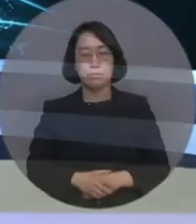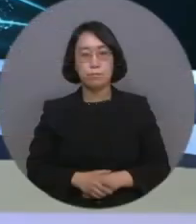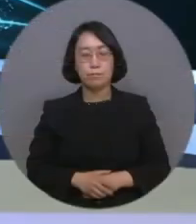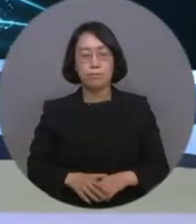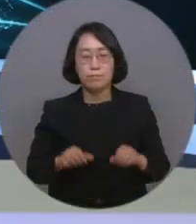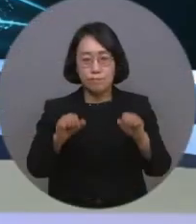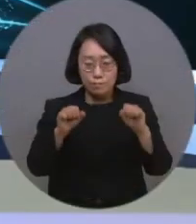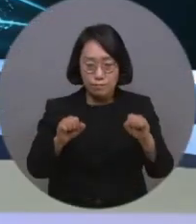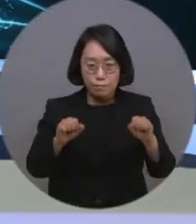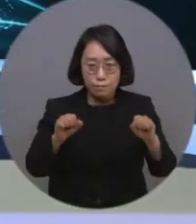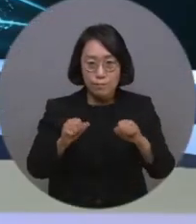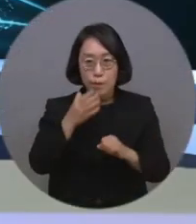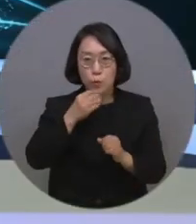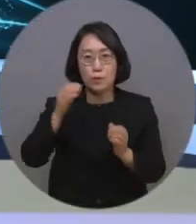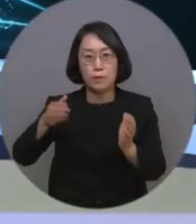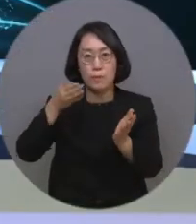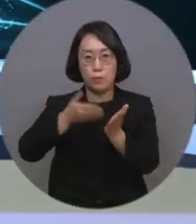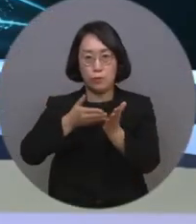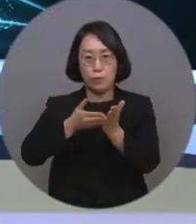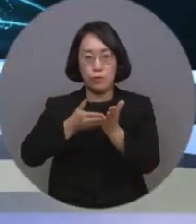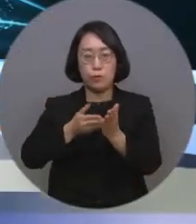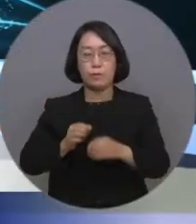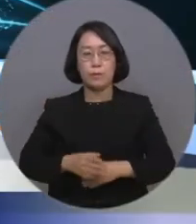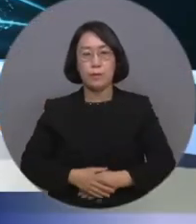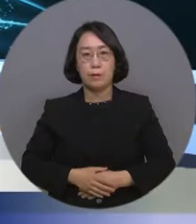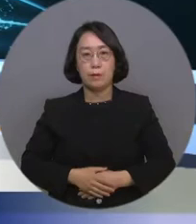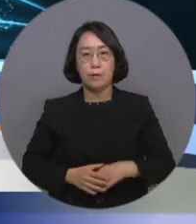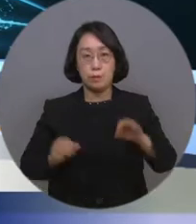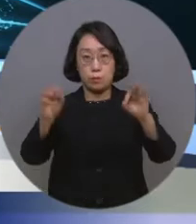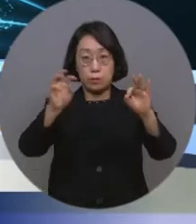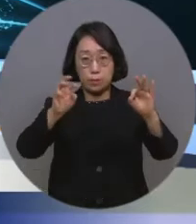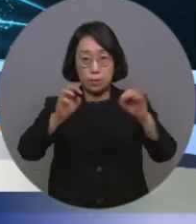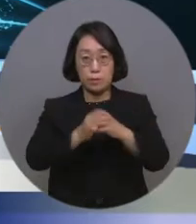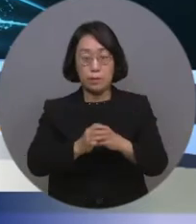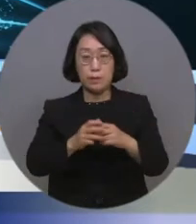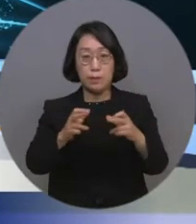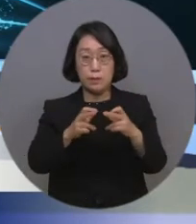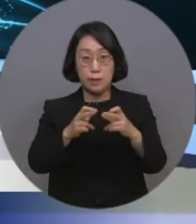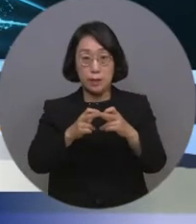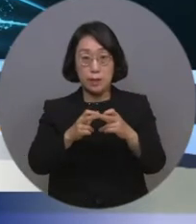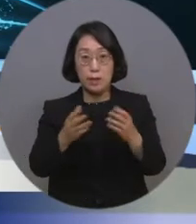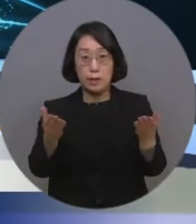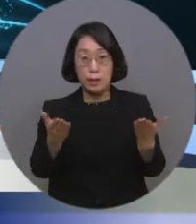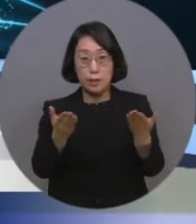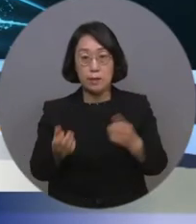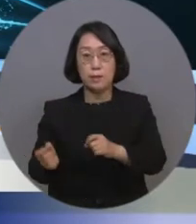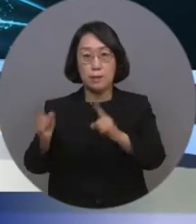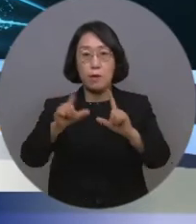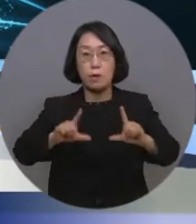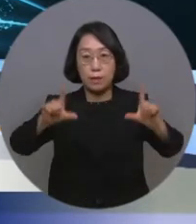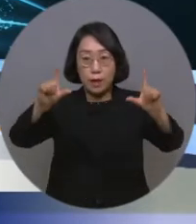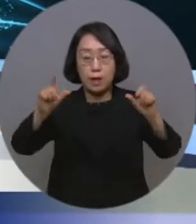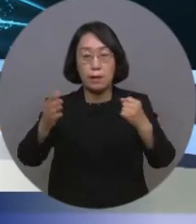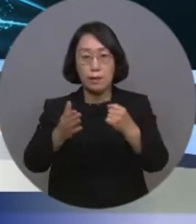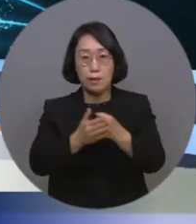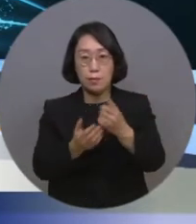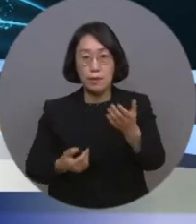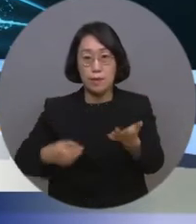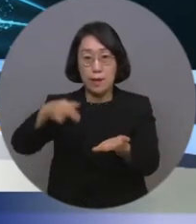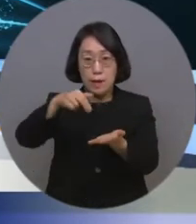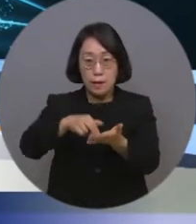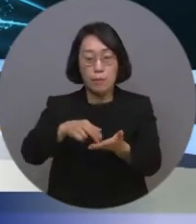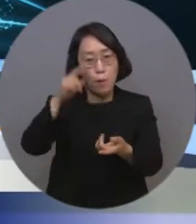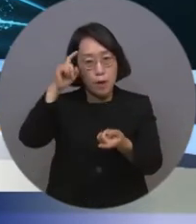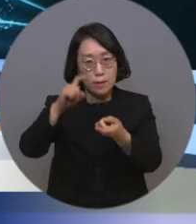시청자 여러분 안녕하십니까? 복지TV 뉴스입니다. 10월 30일 장애인 직업재활의 날을 맞아 장애인의 자립을 위한 관심